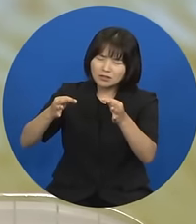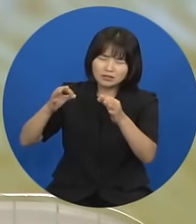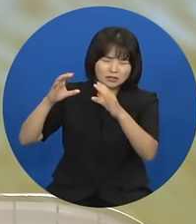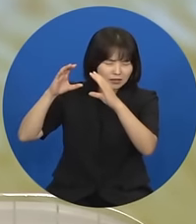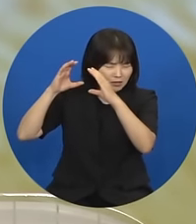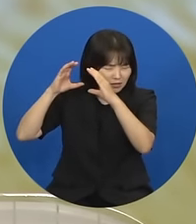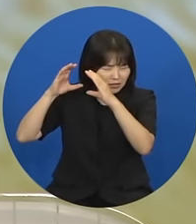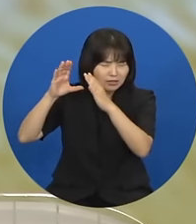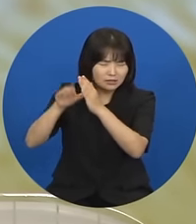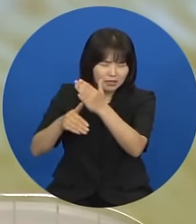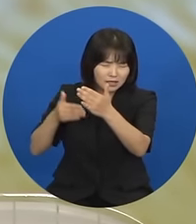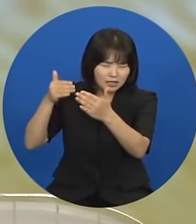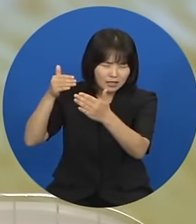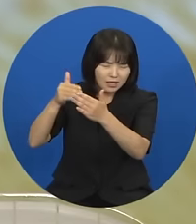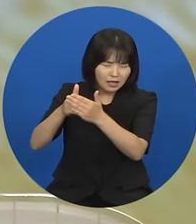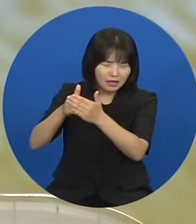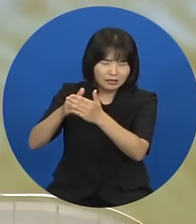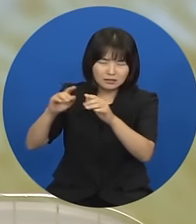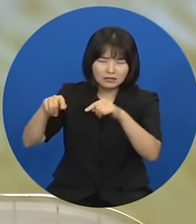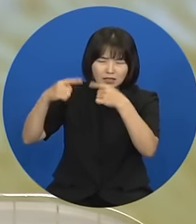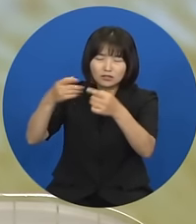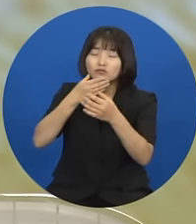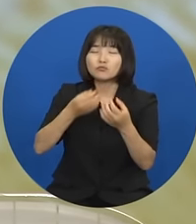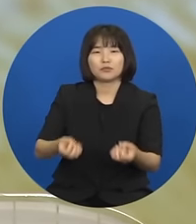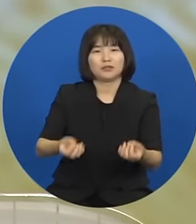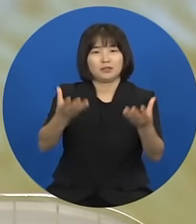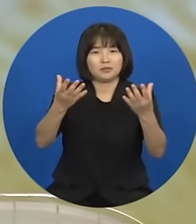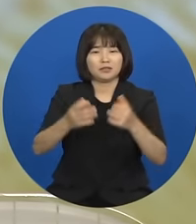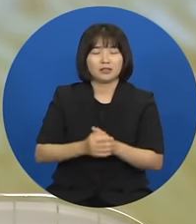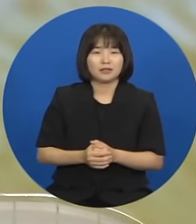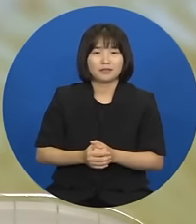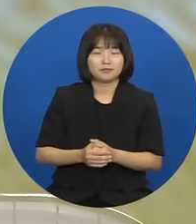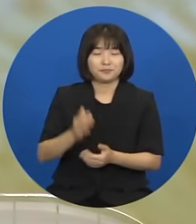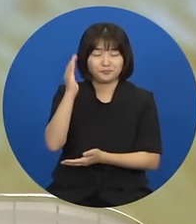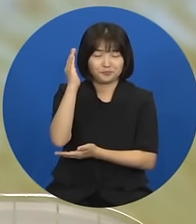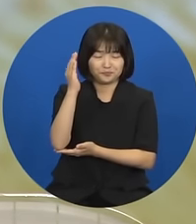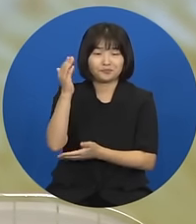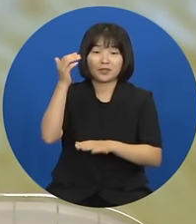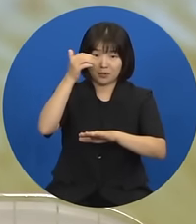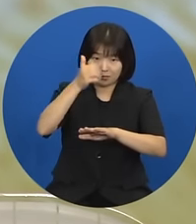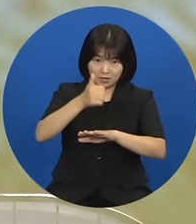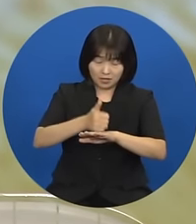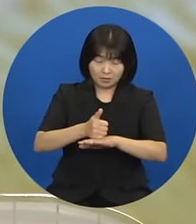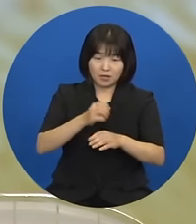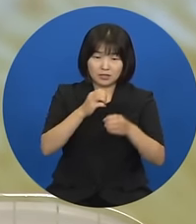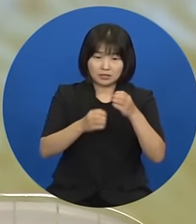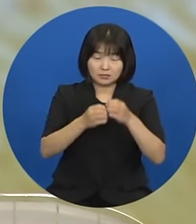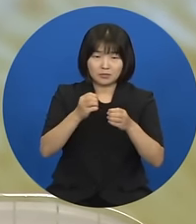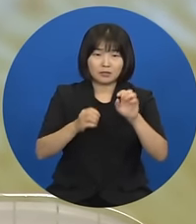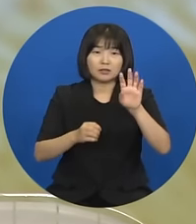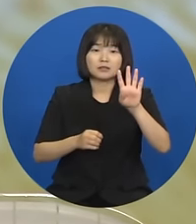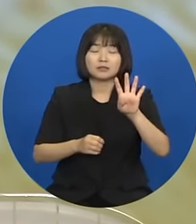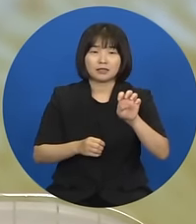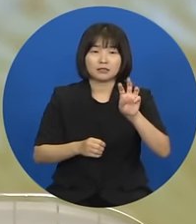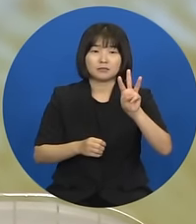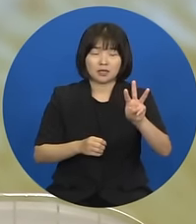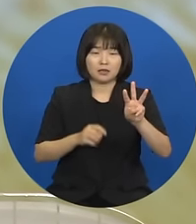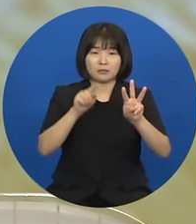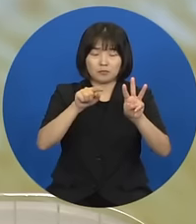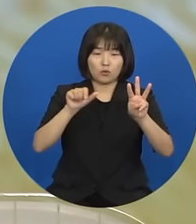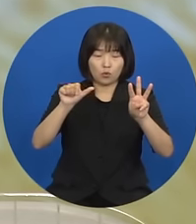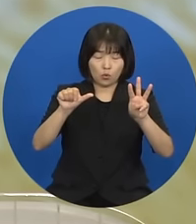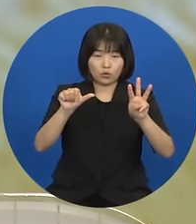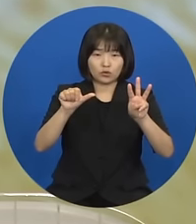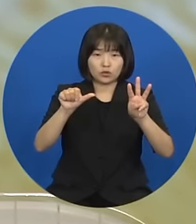자리까지 나아가시기를 축복합니다. 말씀을 마치며 저희가 시편 43편 5절의 말씀을